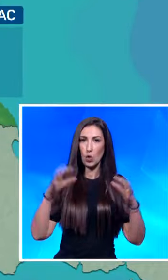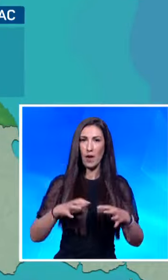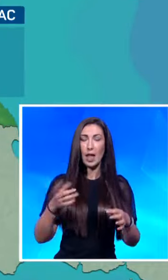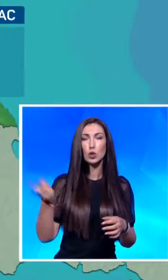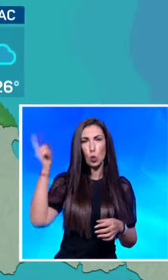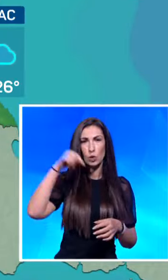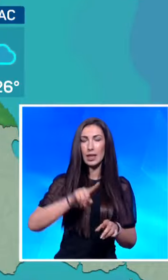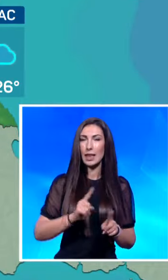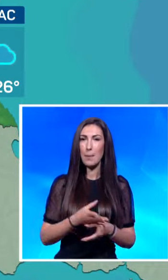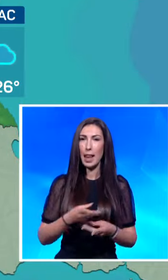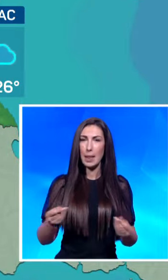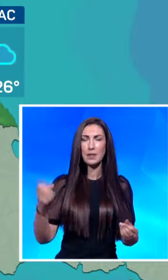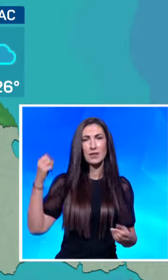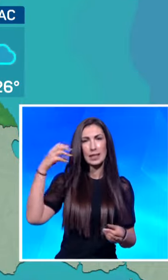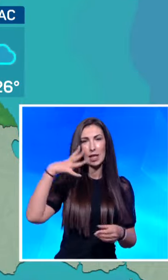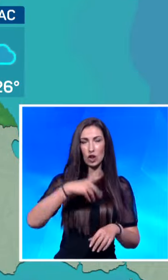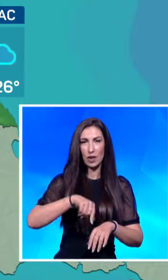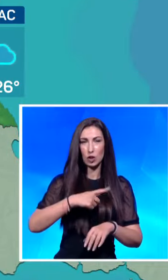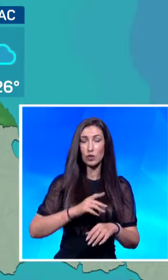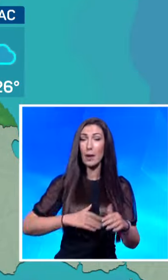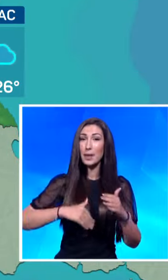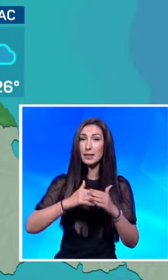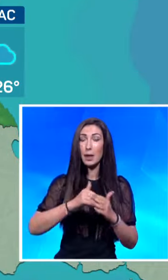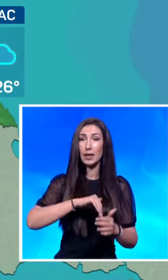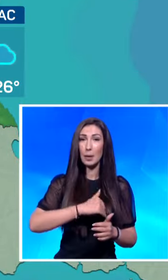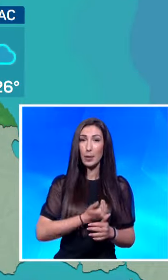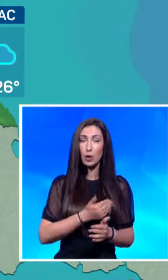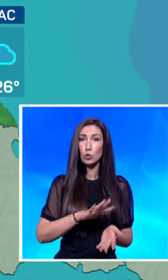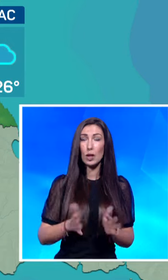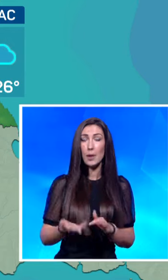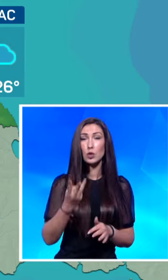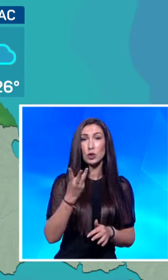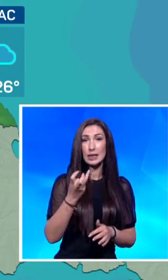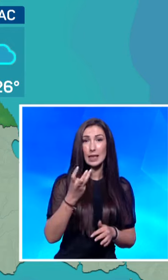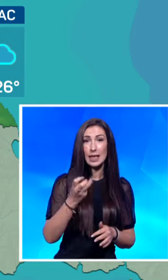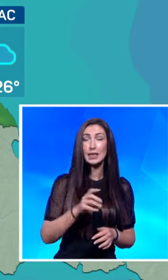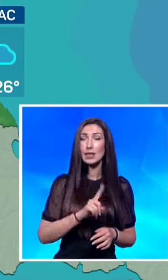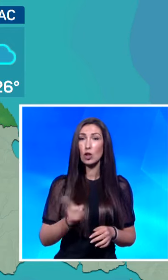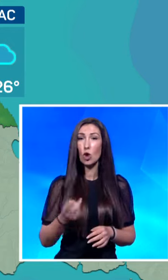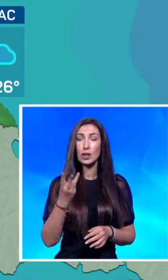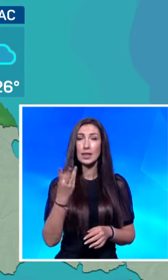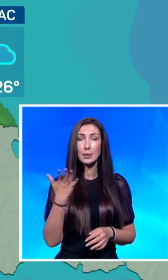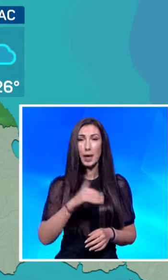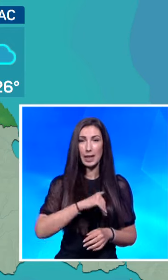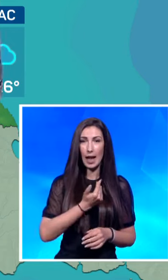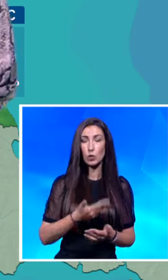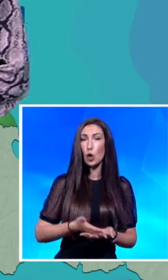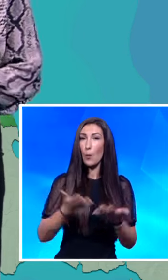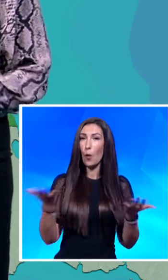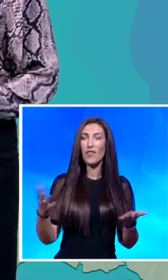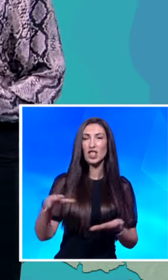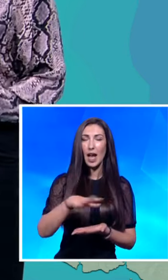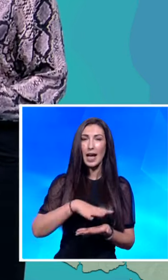Утре няма да липсват и слънчеви часове. Максималните температури ще бъдат между 30 и 35 градуса в повечето